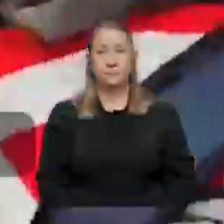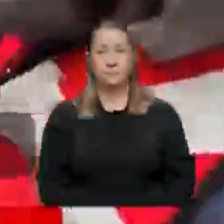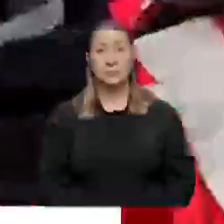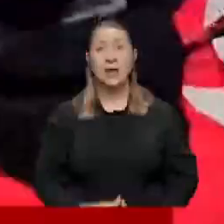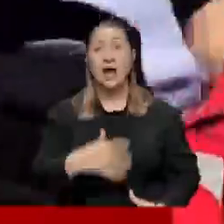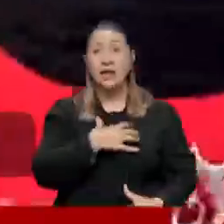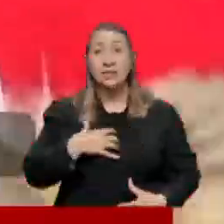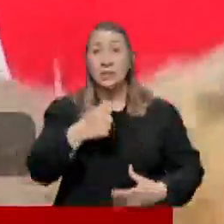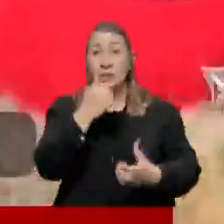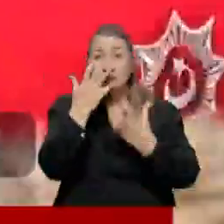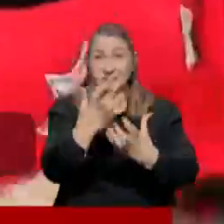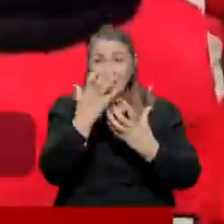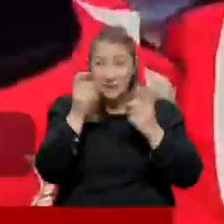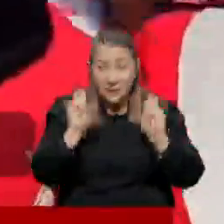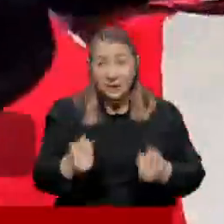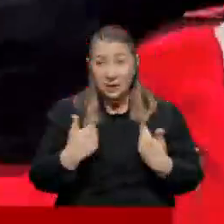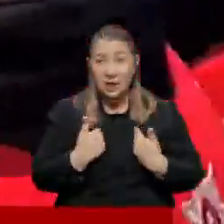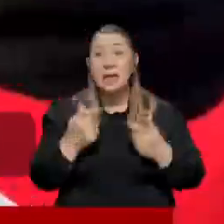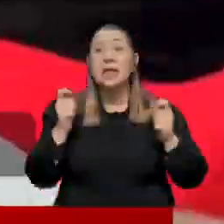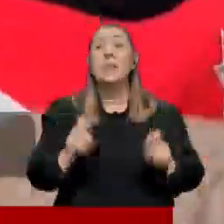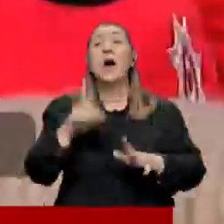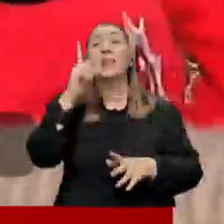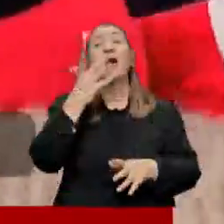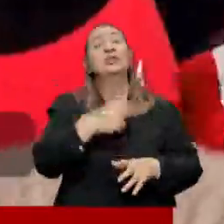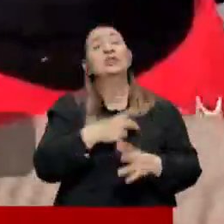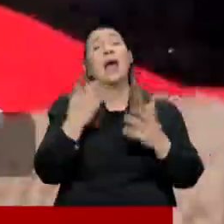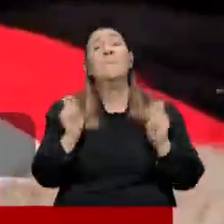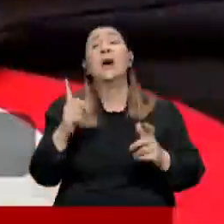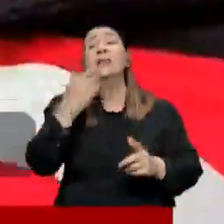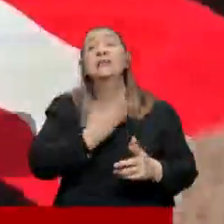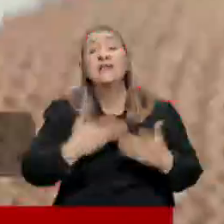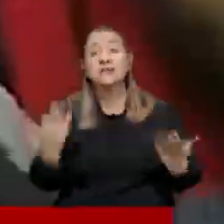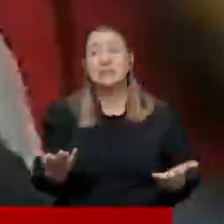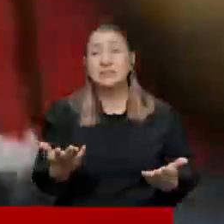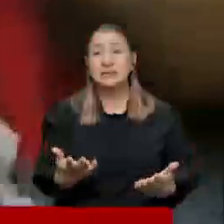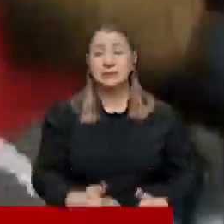Annemizi babamızı tedavi ettik biz ya. Yapmayın Allah aşkına.